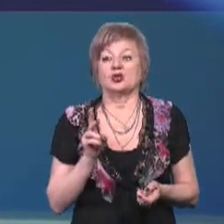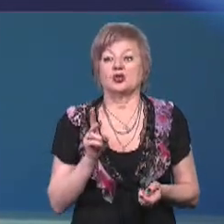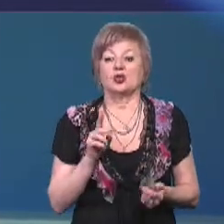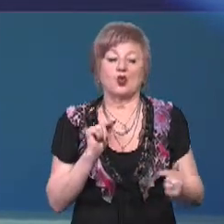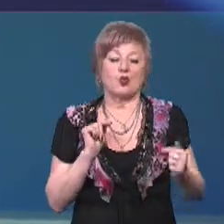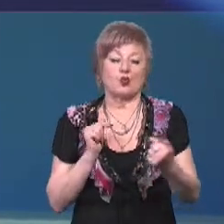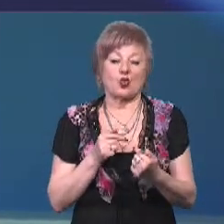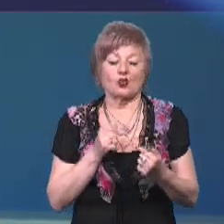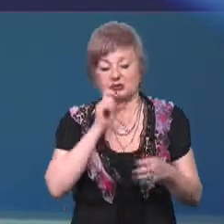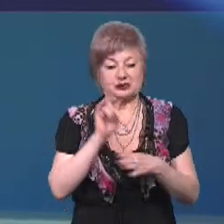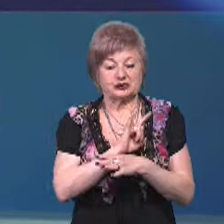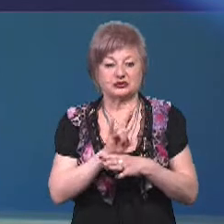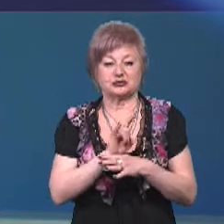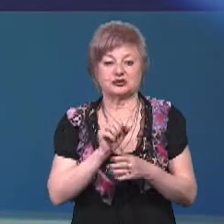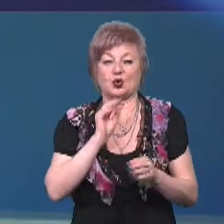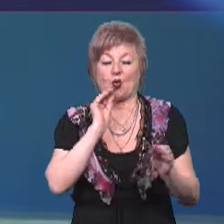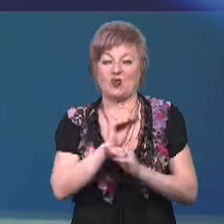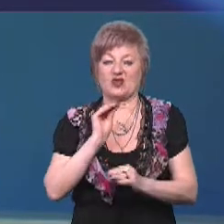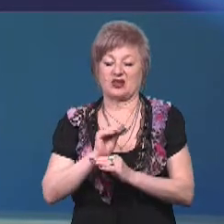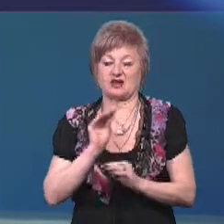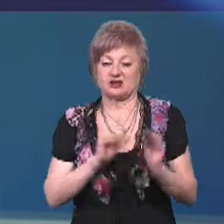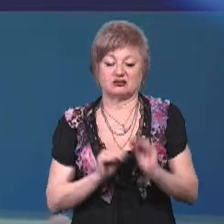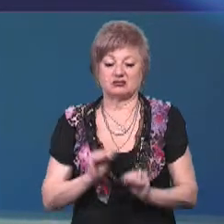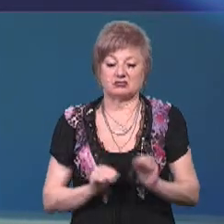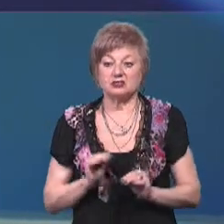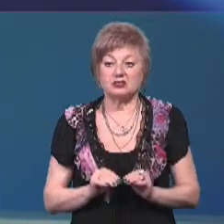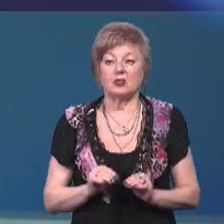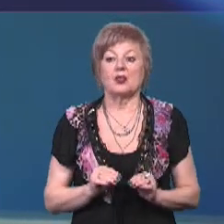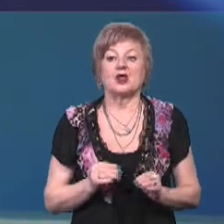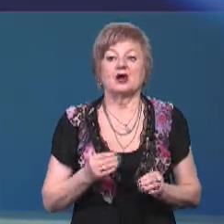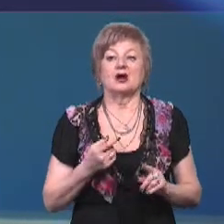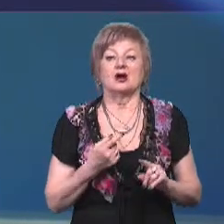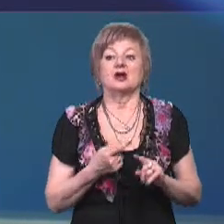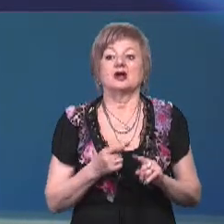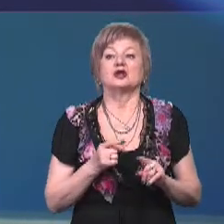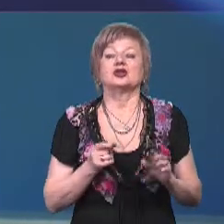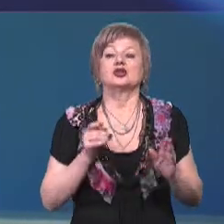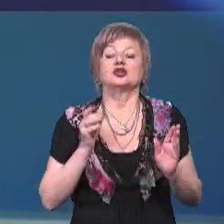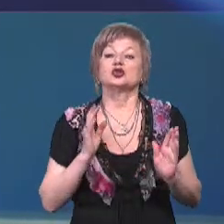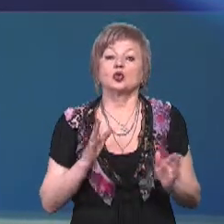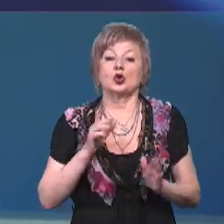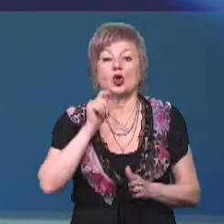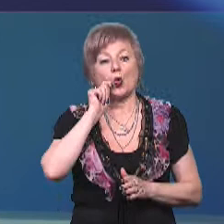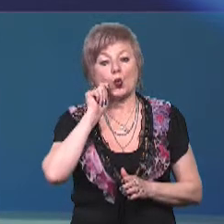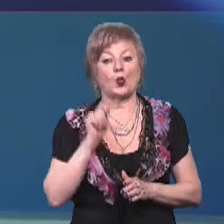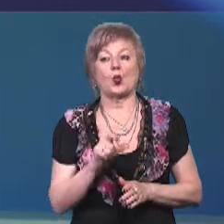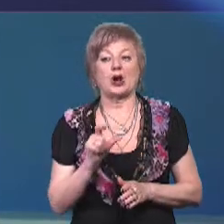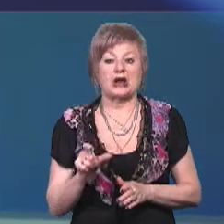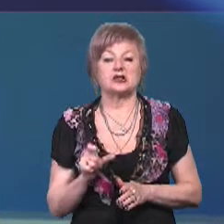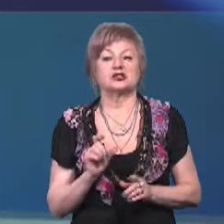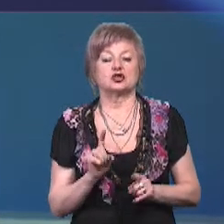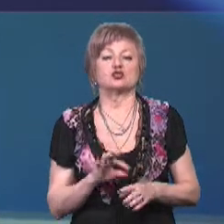кого фабрикують обвинувачення, тому що є не тільки ж якби етнічні українці, які сповідували там